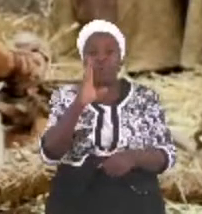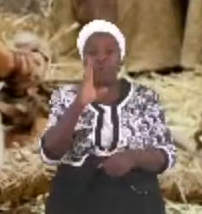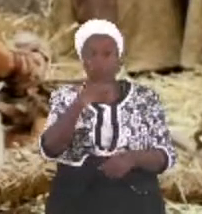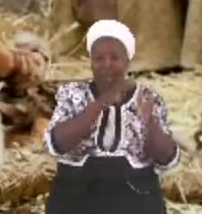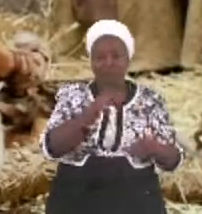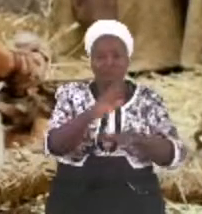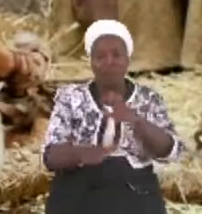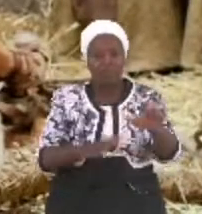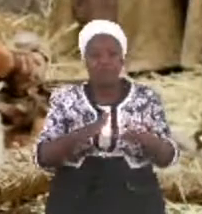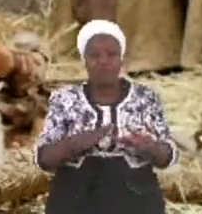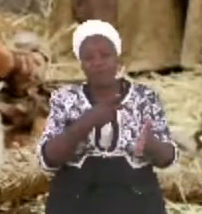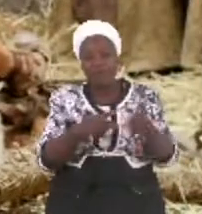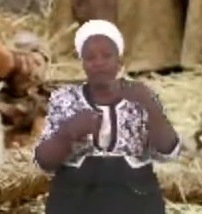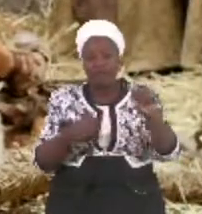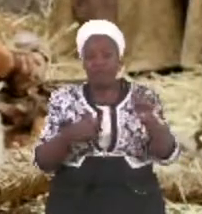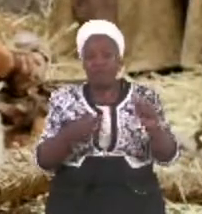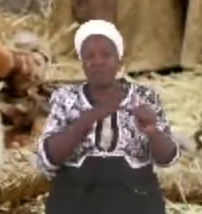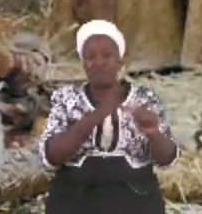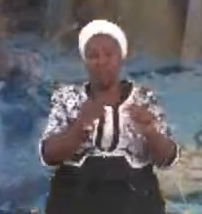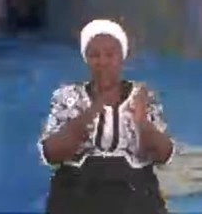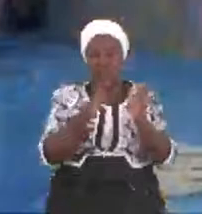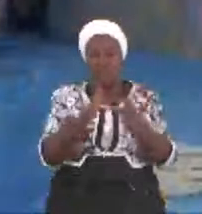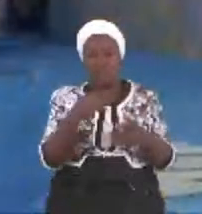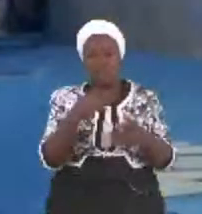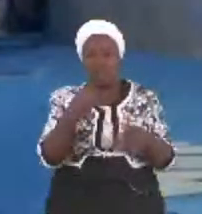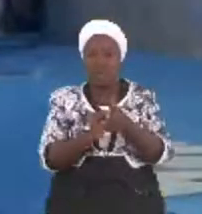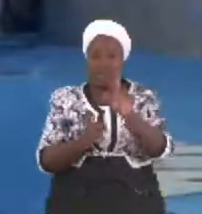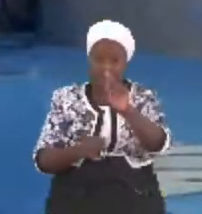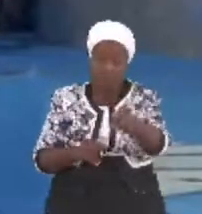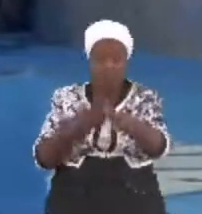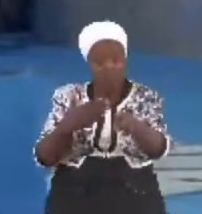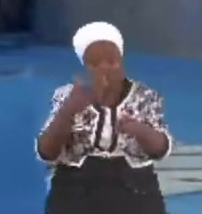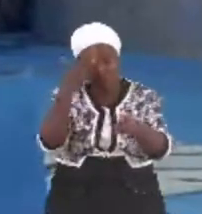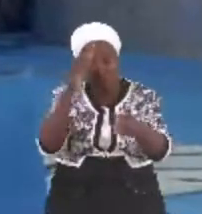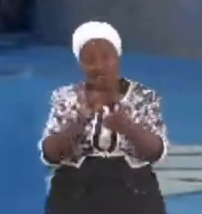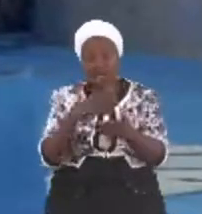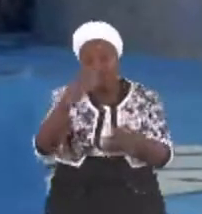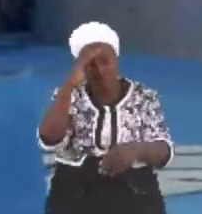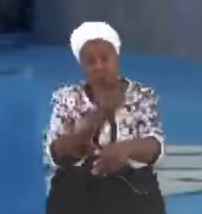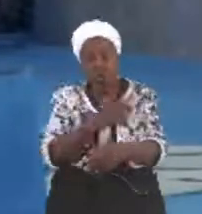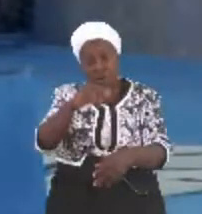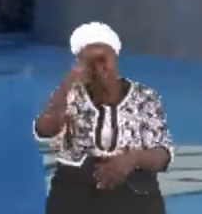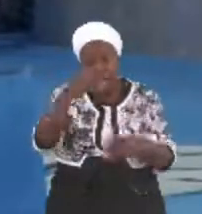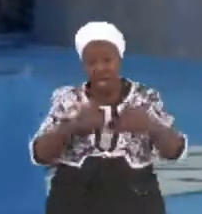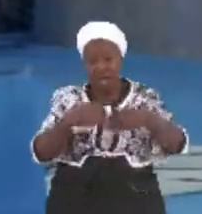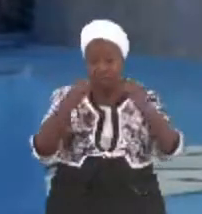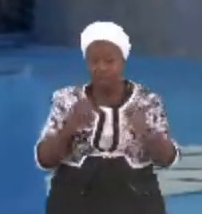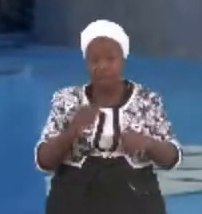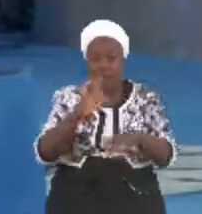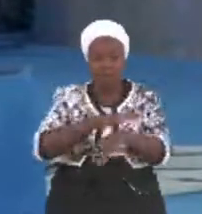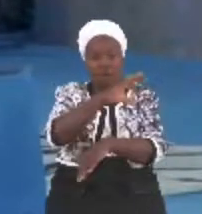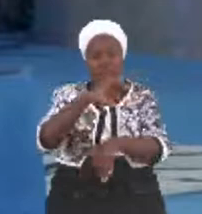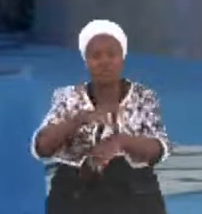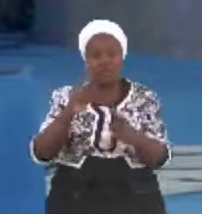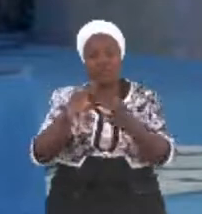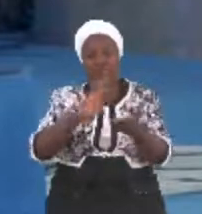10, or, afin que vous sachiez que le Fils de l'homme a sur la terre le pouvoir de pardonner